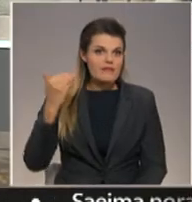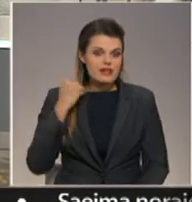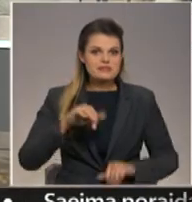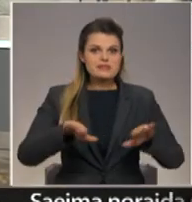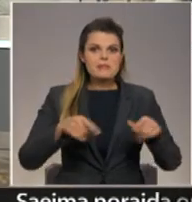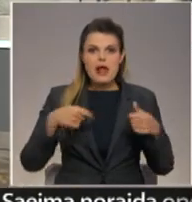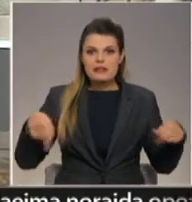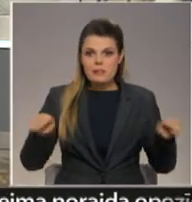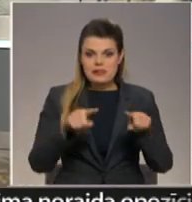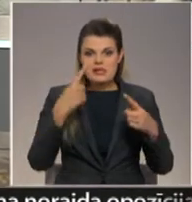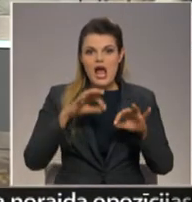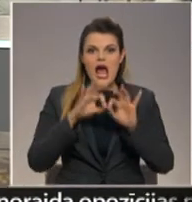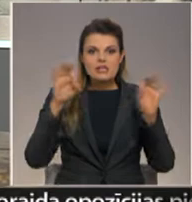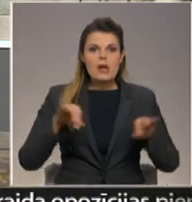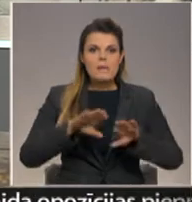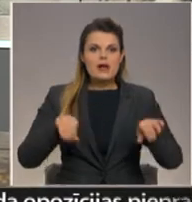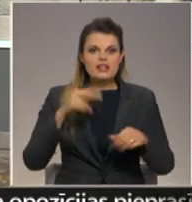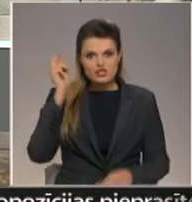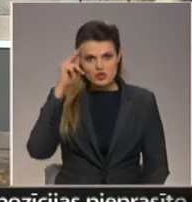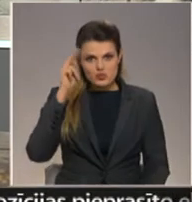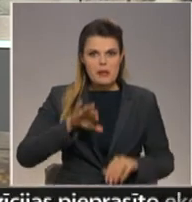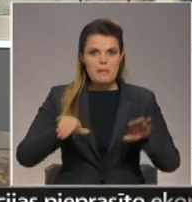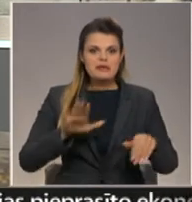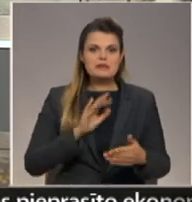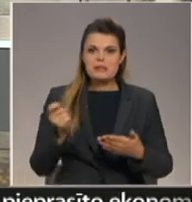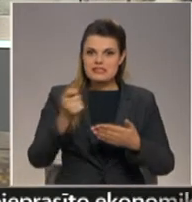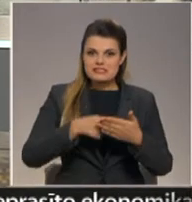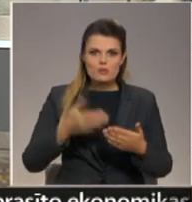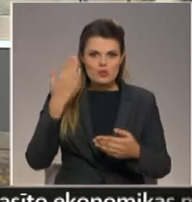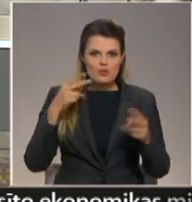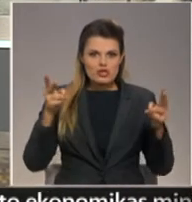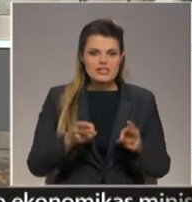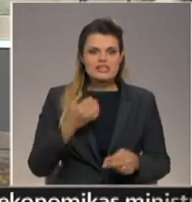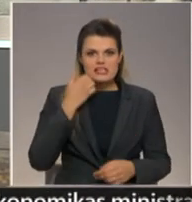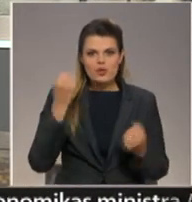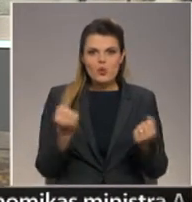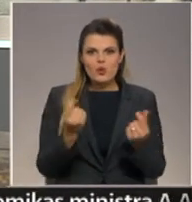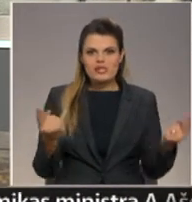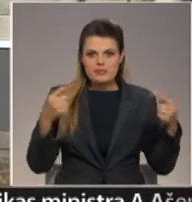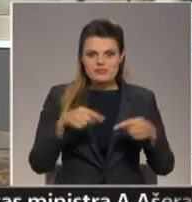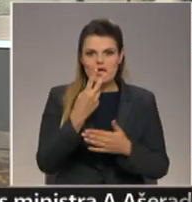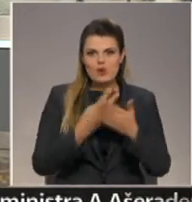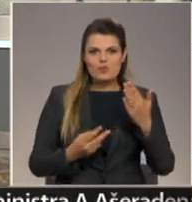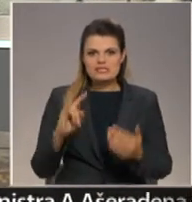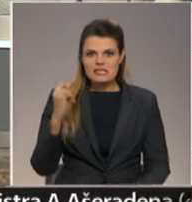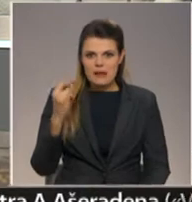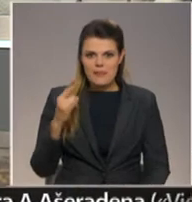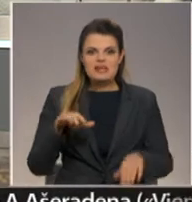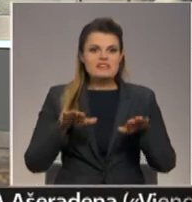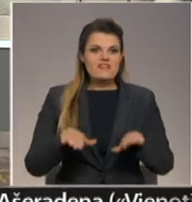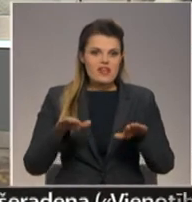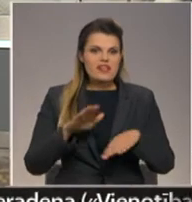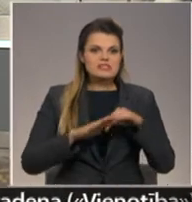Ventspils peldbaseinā atsākušās peldēšanas nodarbības. Baseins bija slēgts kopš traģēdijas, kad nodarbības laikā noslīga